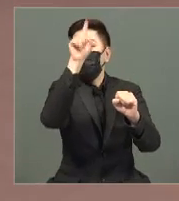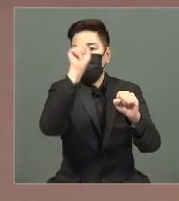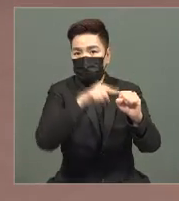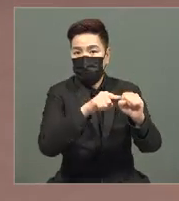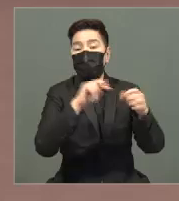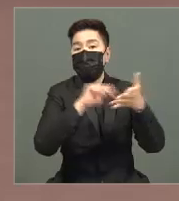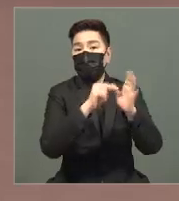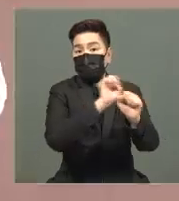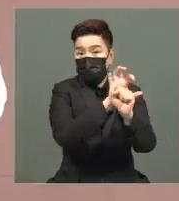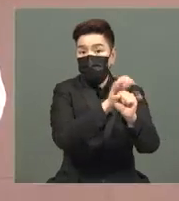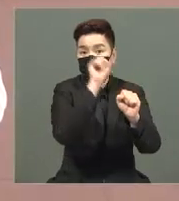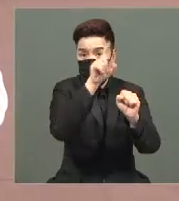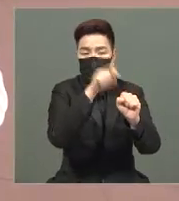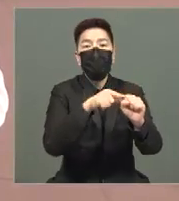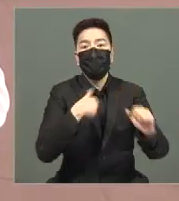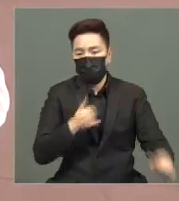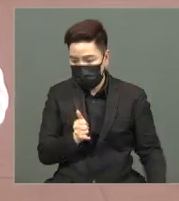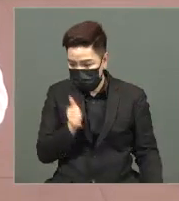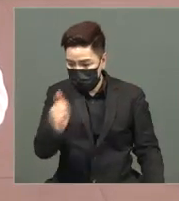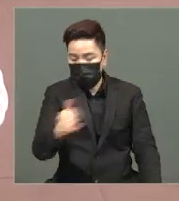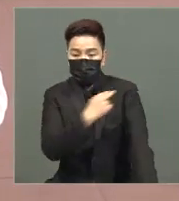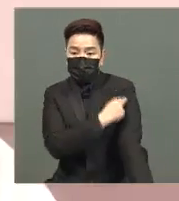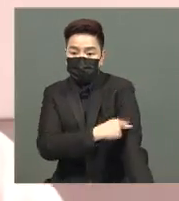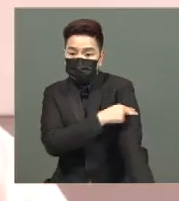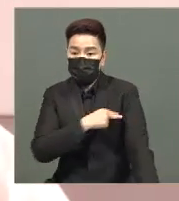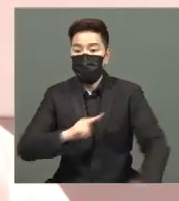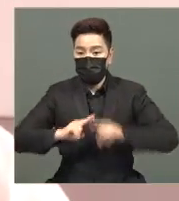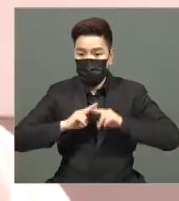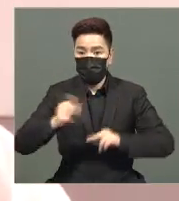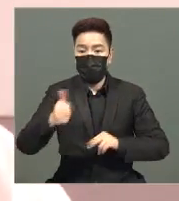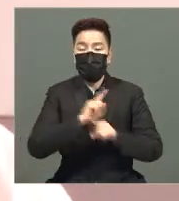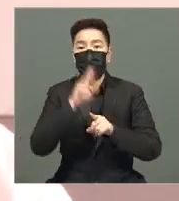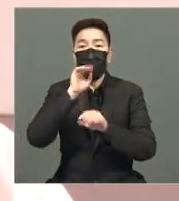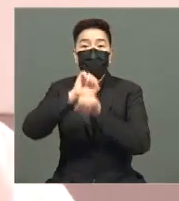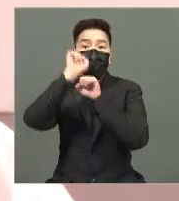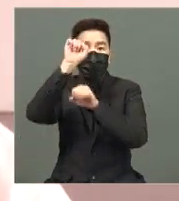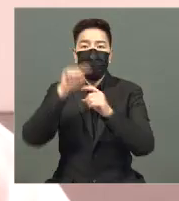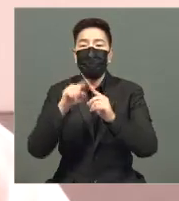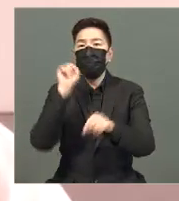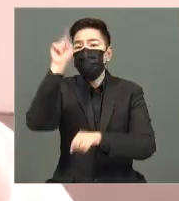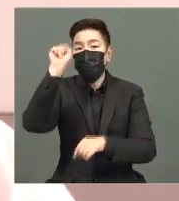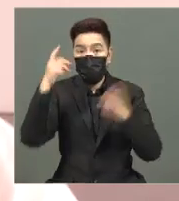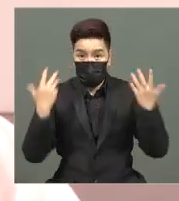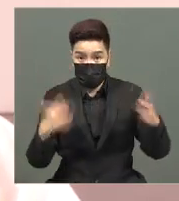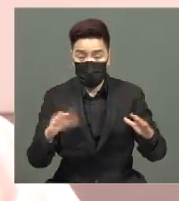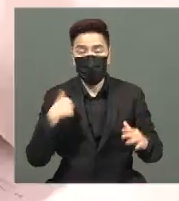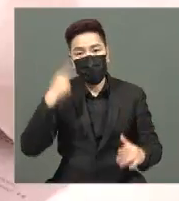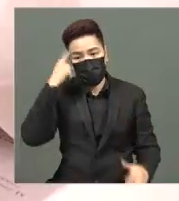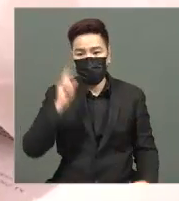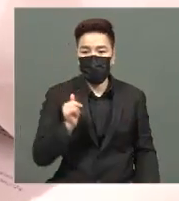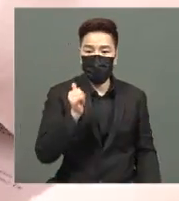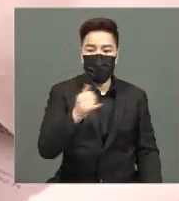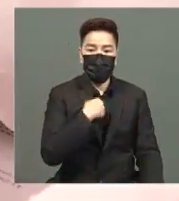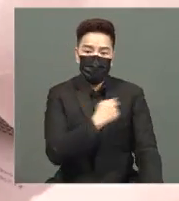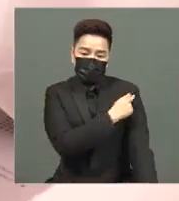สามารถไปรักษาในโรงพยาบาลเอกชนได้แต่หากถูกประกาศว่าเป็นเพราะว่าฉุกเฉินแล้วขอแนะนำค่ะอ่ะบอกว่าอย่างนี้ถ้า